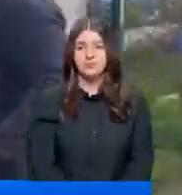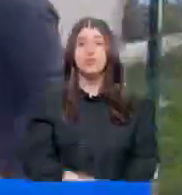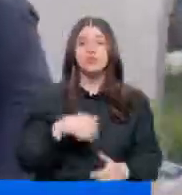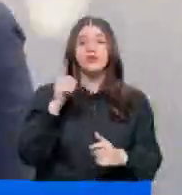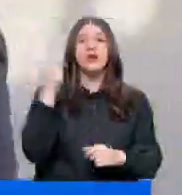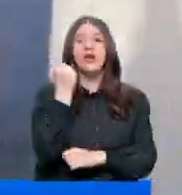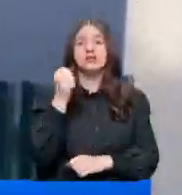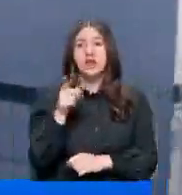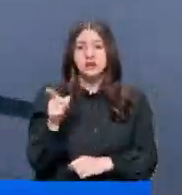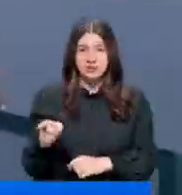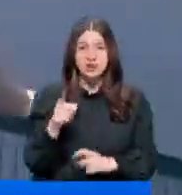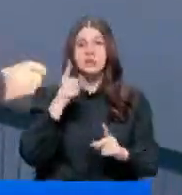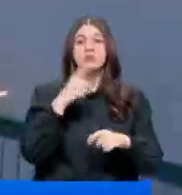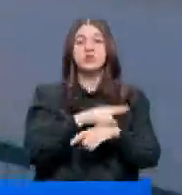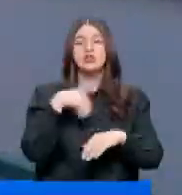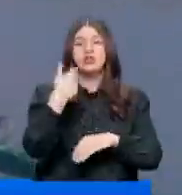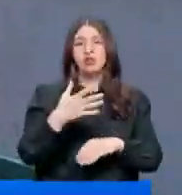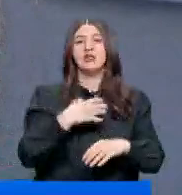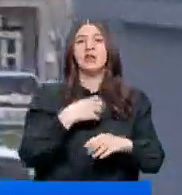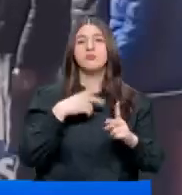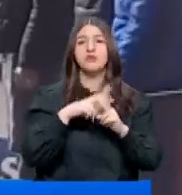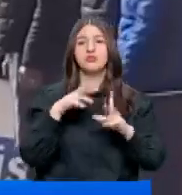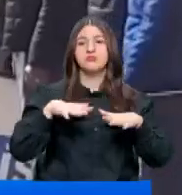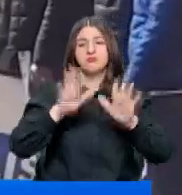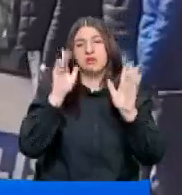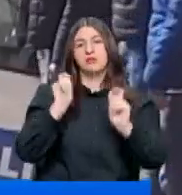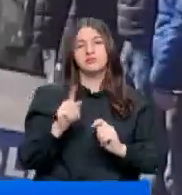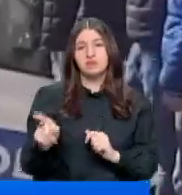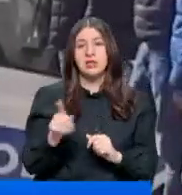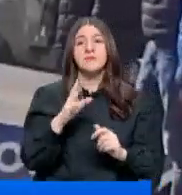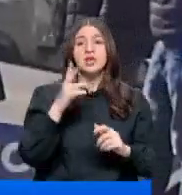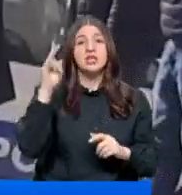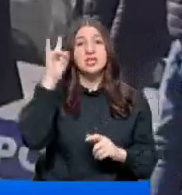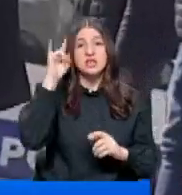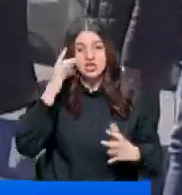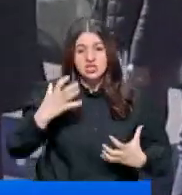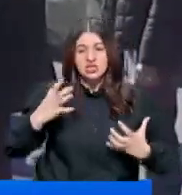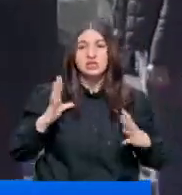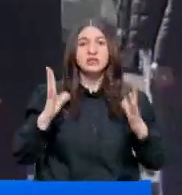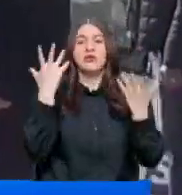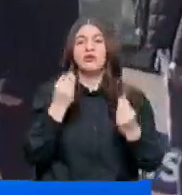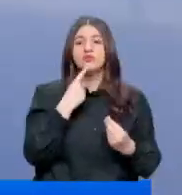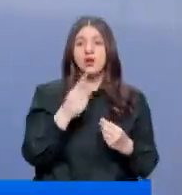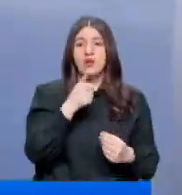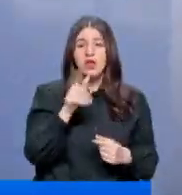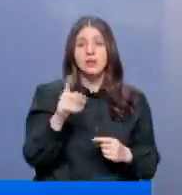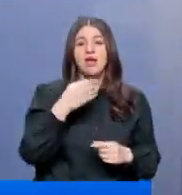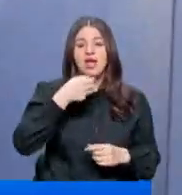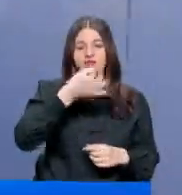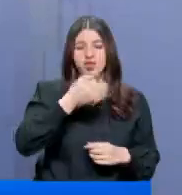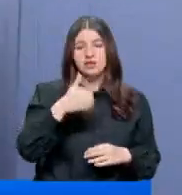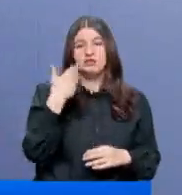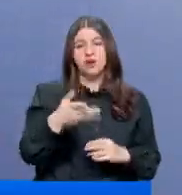Katil zanlısı Kadir Meşe bir süre sonra polis merkezine giderek teslim oldu. Kıskançlık krizine girdiğini öne süren zanlı